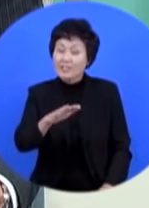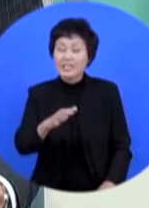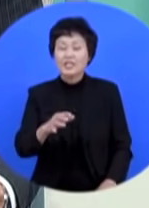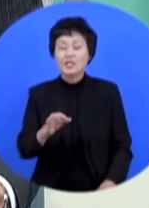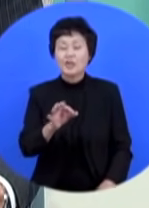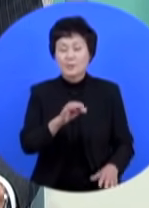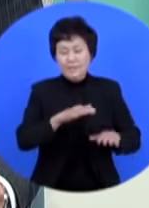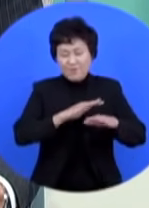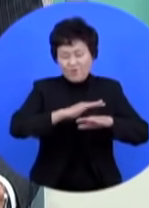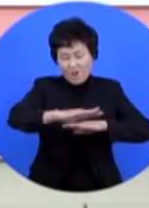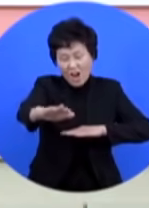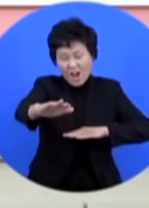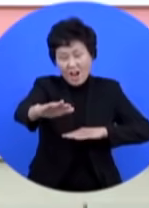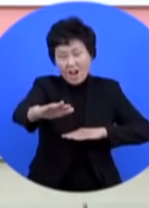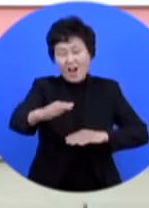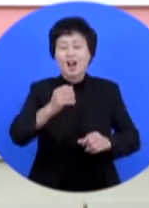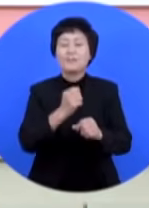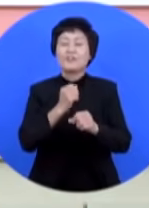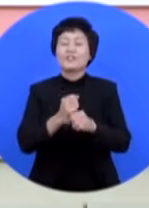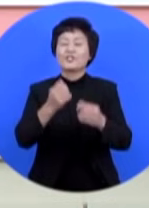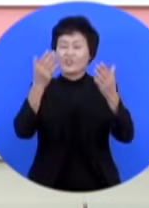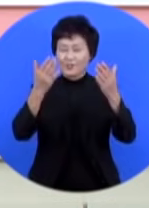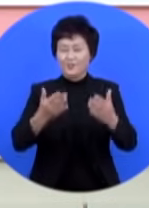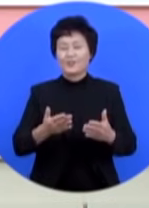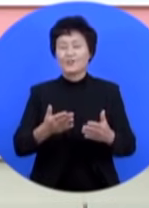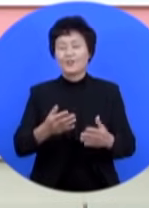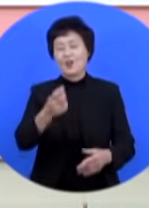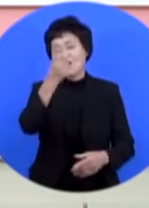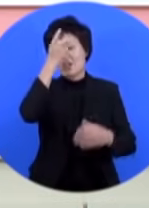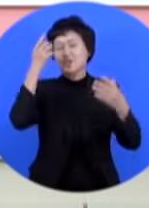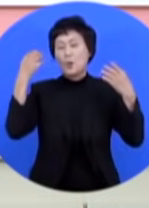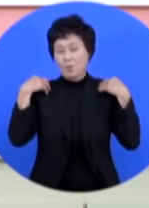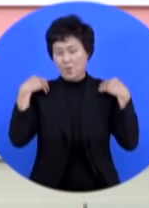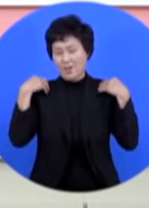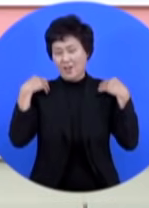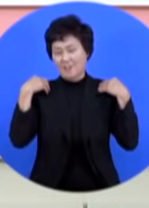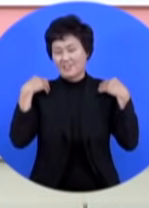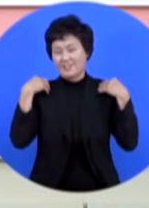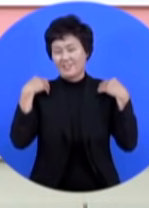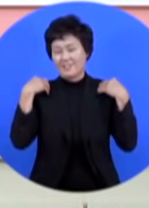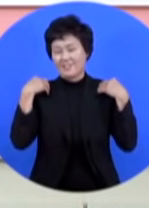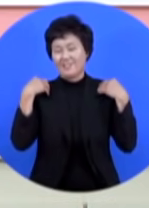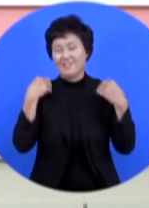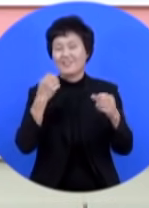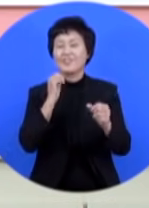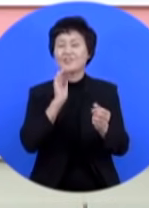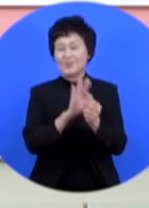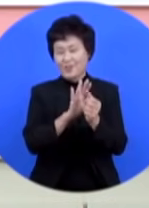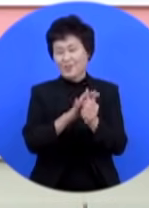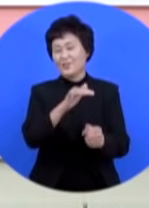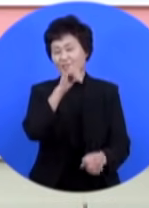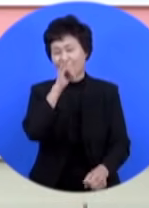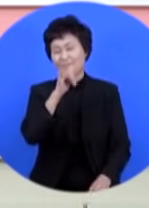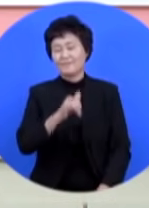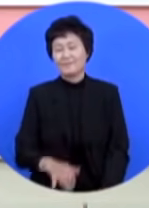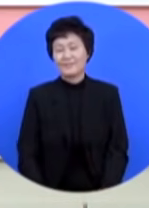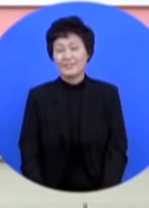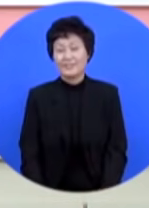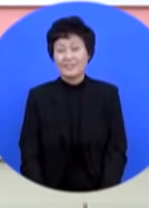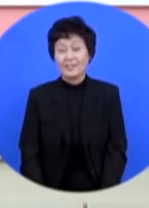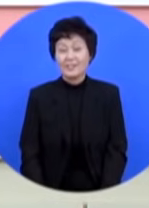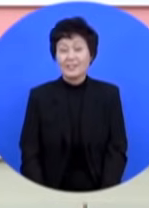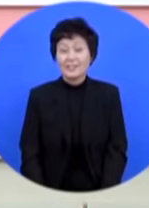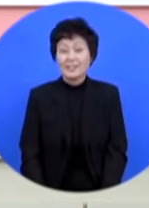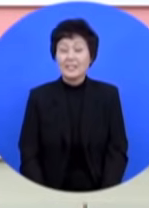갈렐리아. 포장도로가 다 나 있습니다. 그 정부에서 예. 해주는 거예요? 그렇습니다. 말레이시아? 전기까지 예. 들어오고 예. 그 오지에 이야. 그래서 저희가